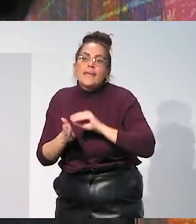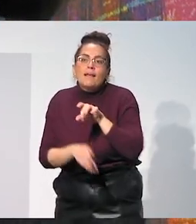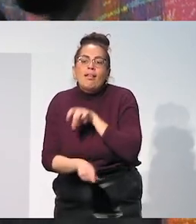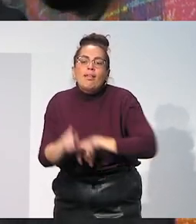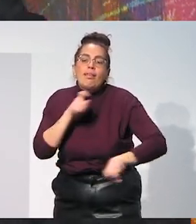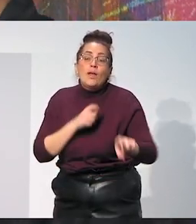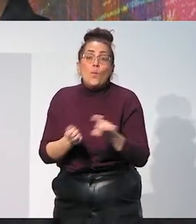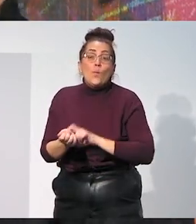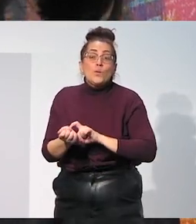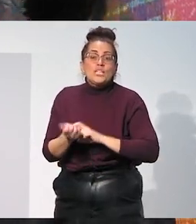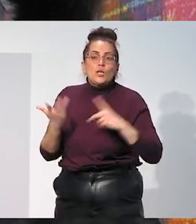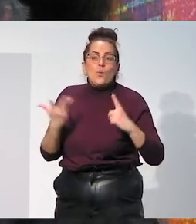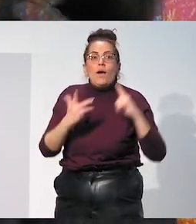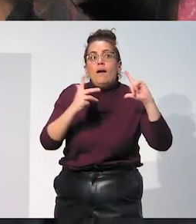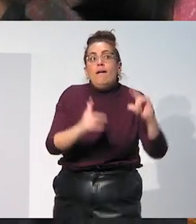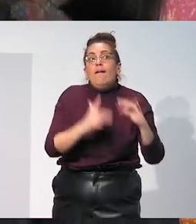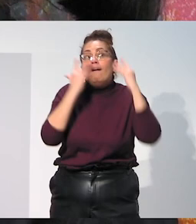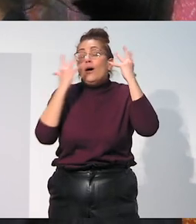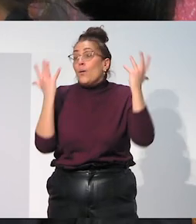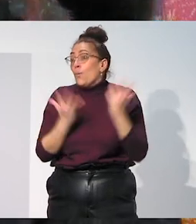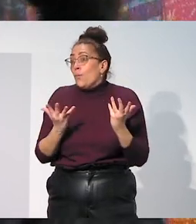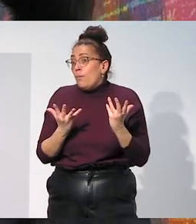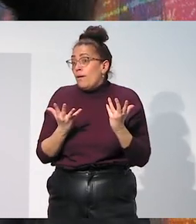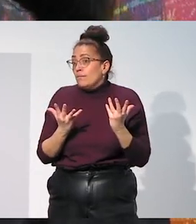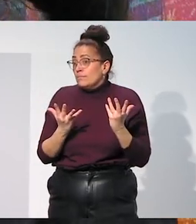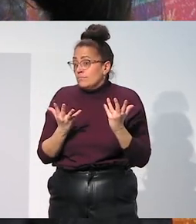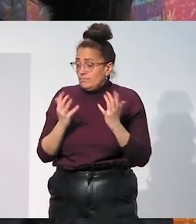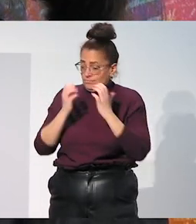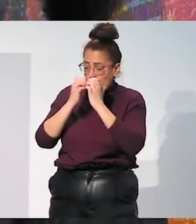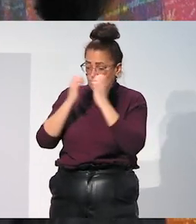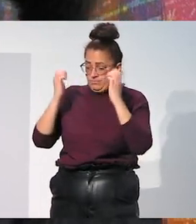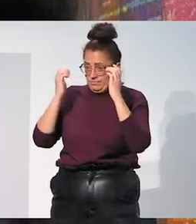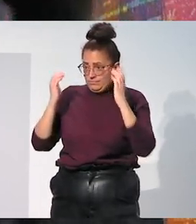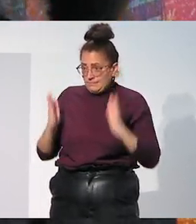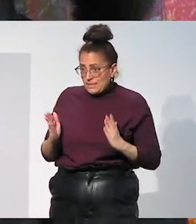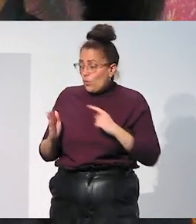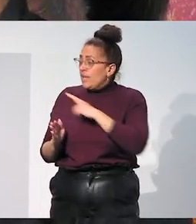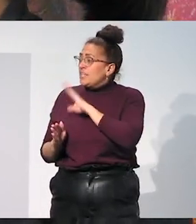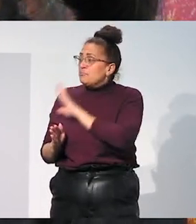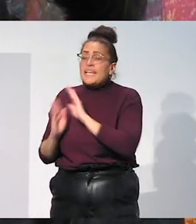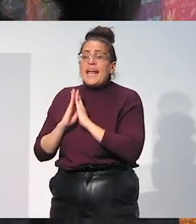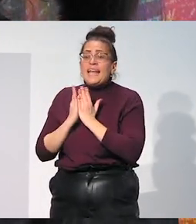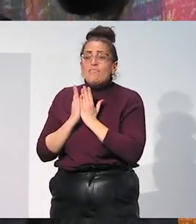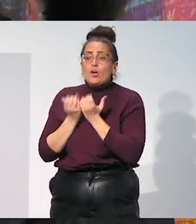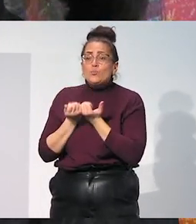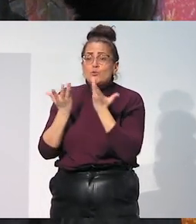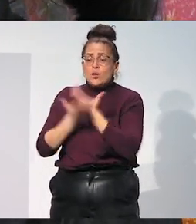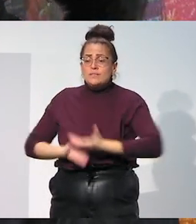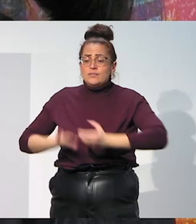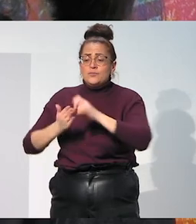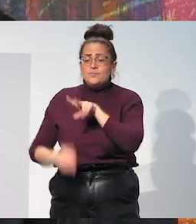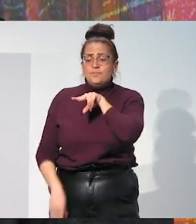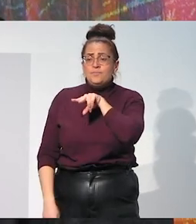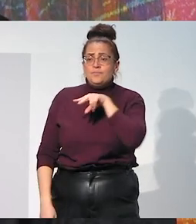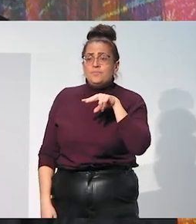écrire depuis longtemps, à la maison autour de laquelle vous tournez, à cette histoire autour de laquelle